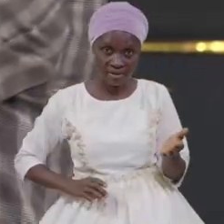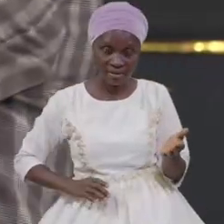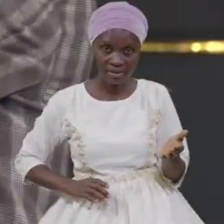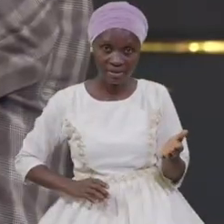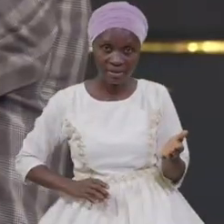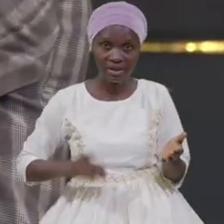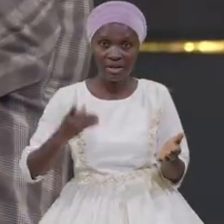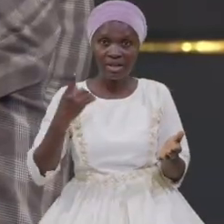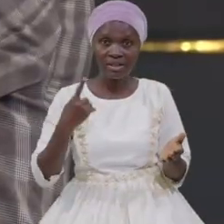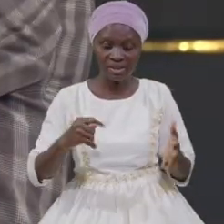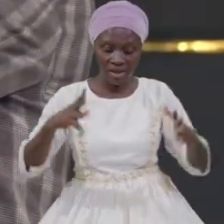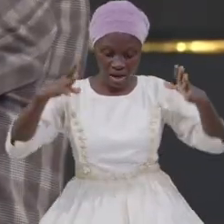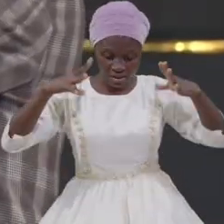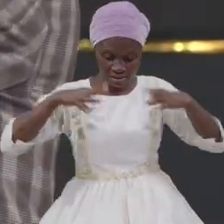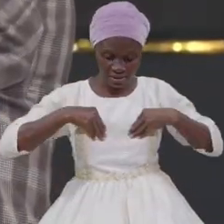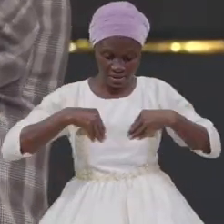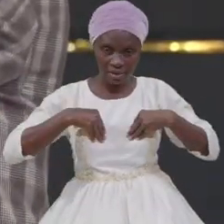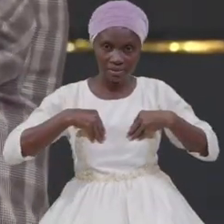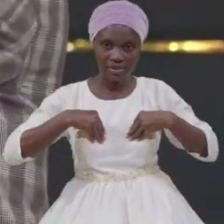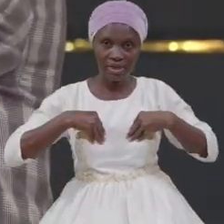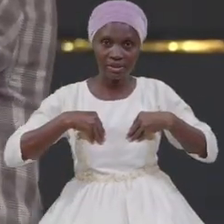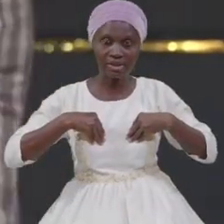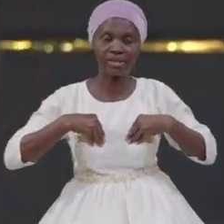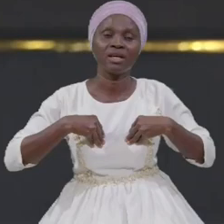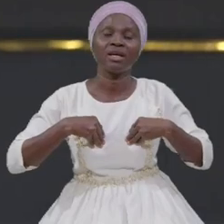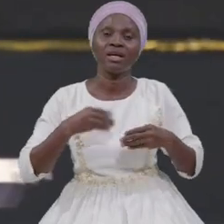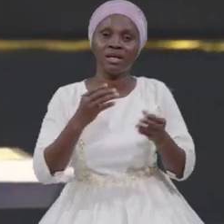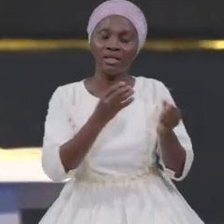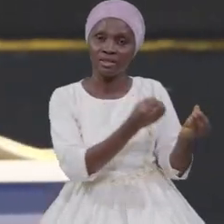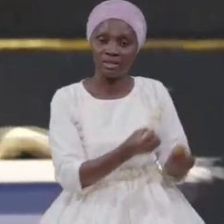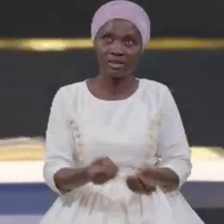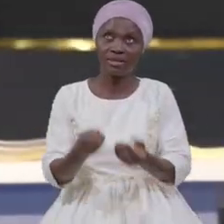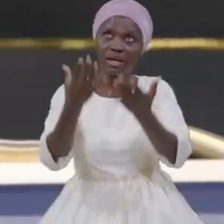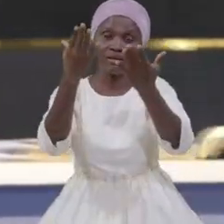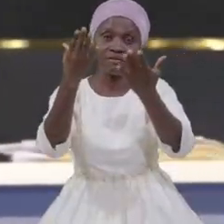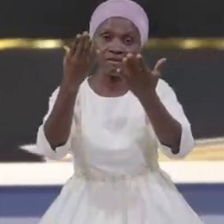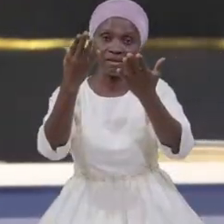le sacrifice acceptable et le sacrifice final.